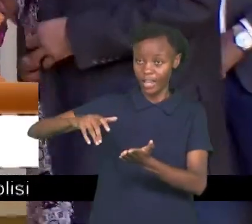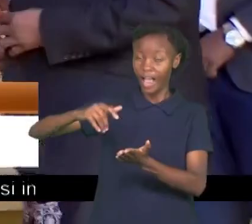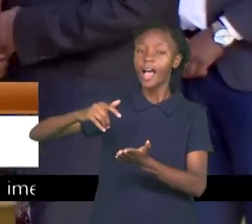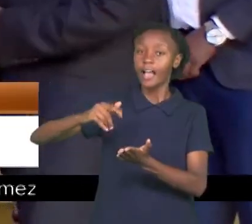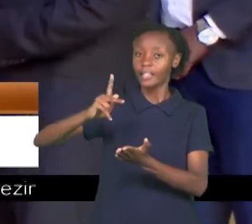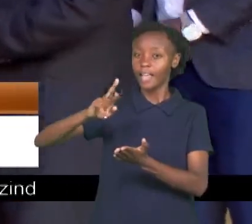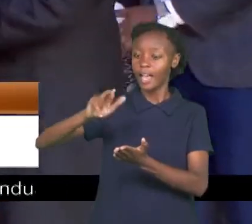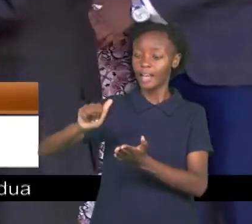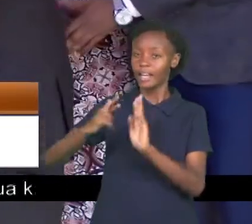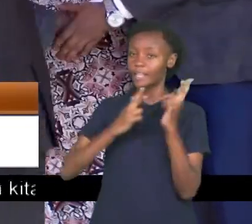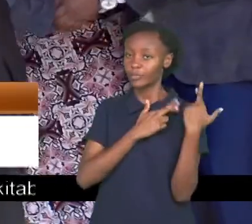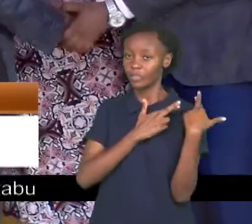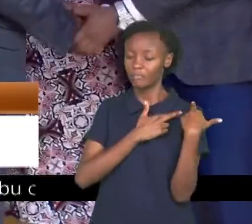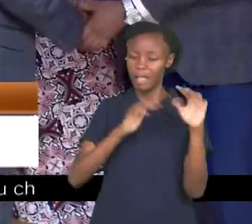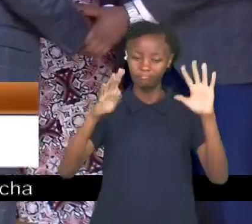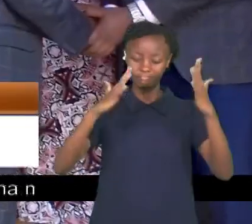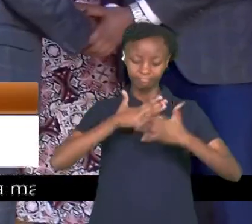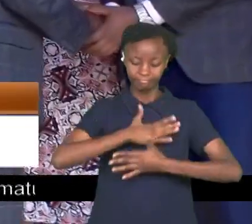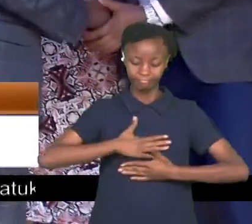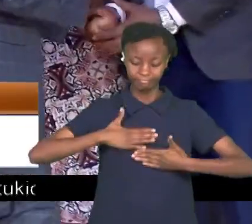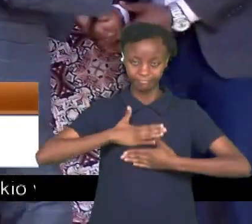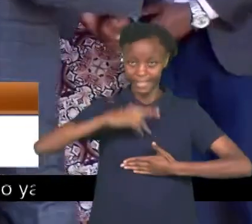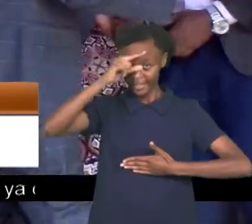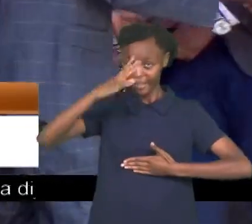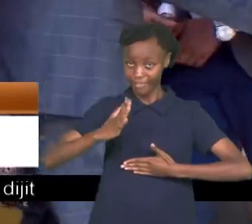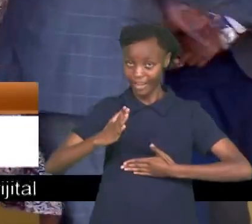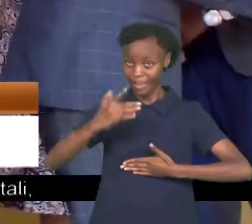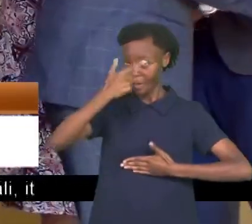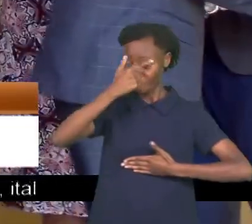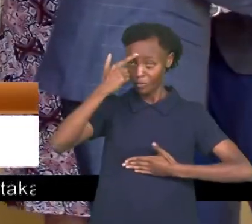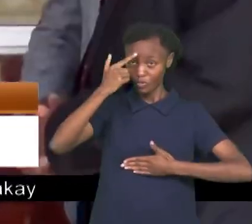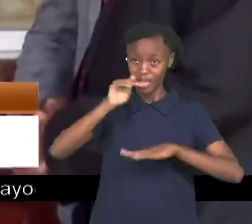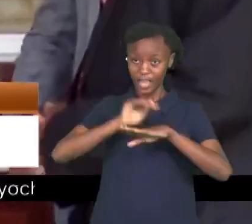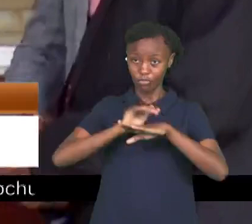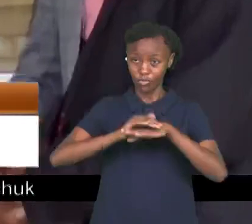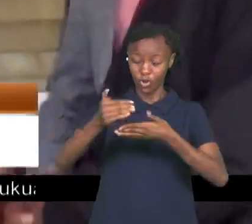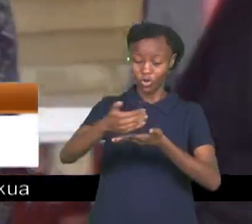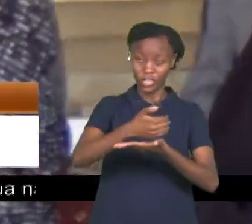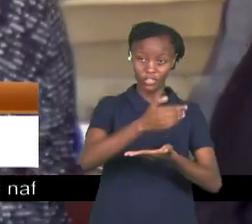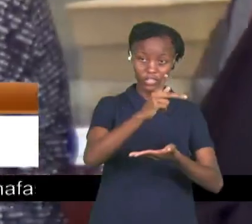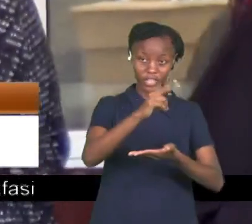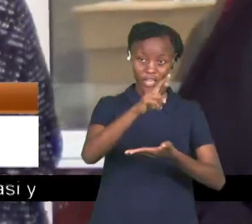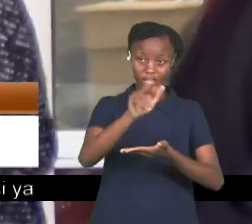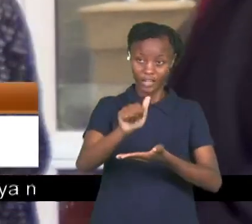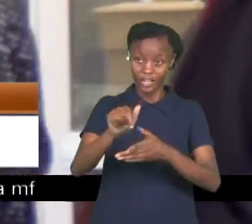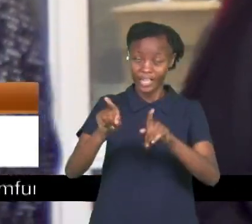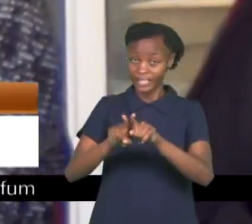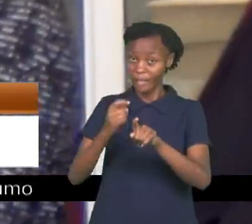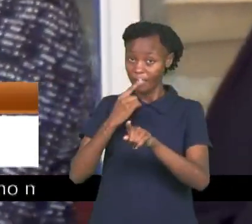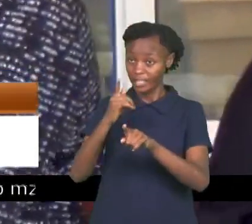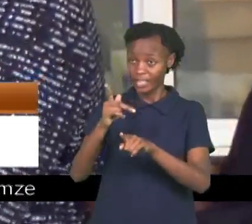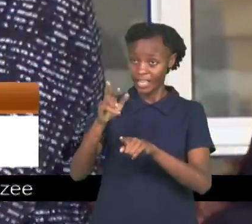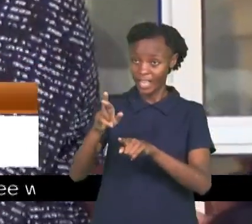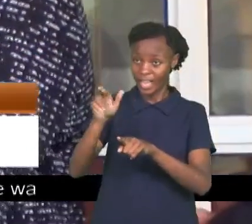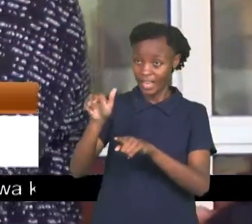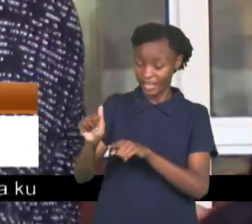kwa kudhihirisha viwango vya juu katika kufuatilia kanuni za mamlaka ya kusanyaji ushuru ya KRA. Aidha, mamlaka hiyo imemtaja Waiguru kwa mfano